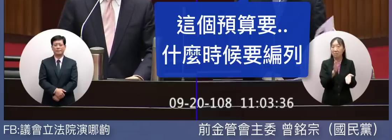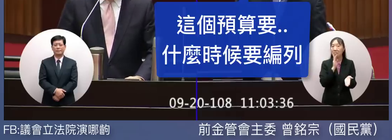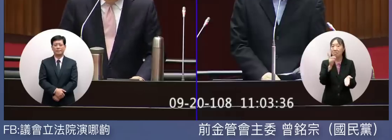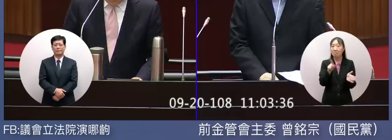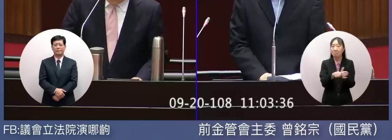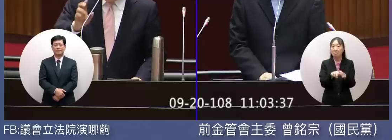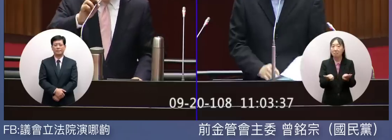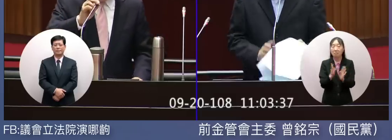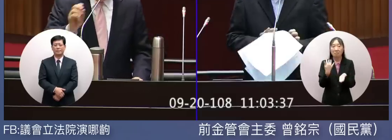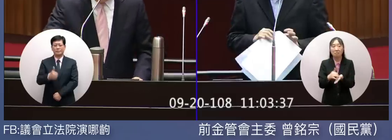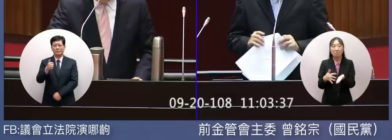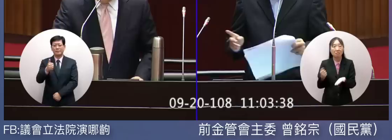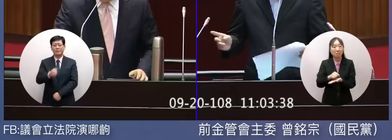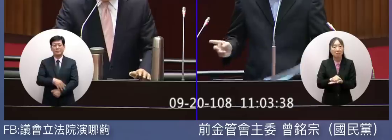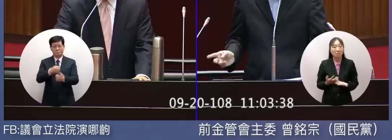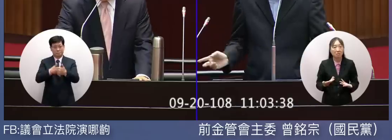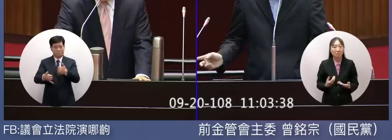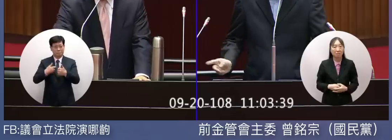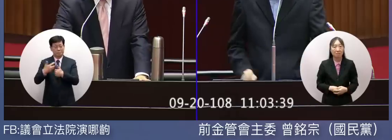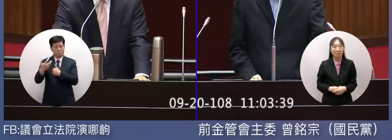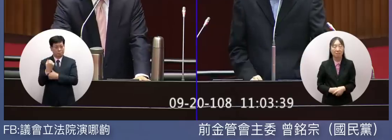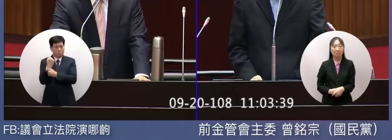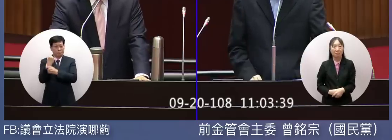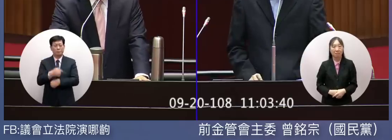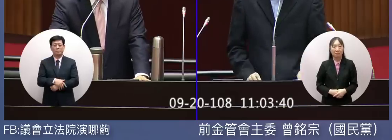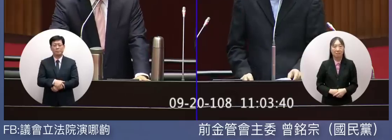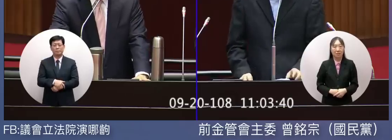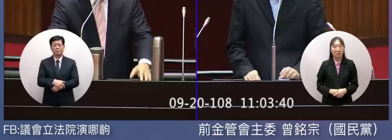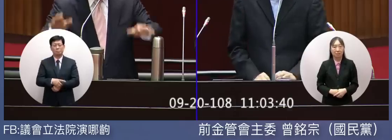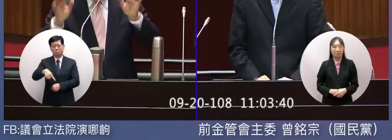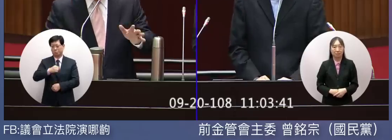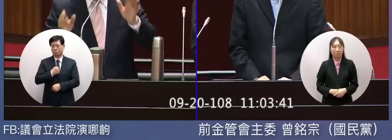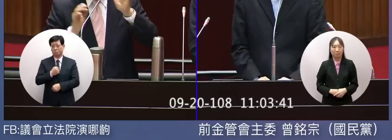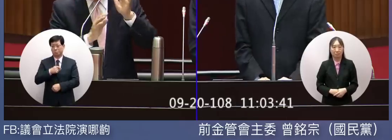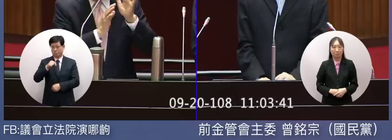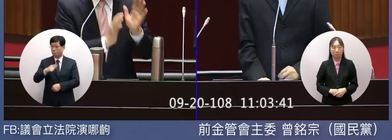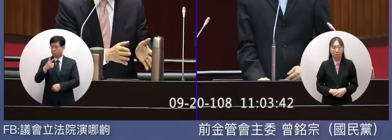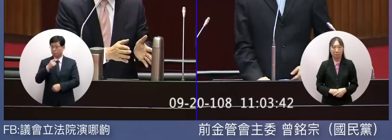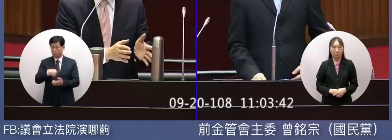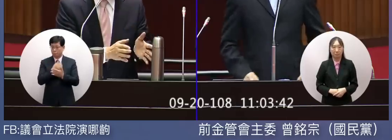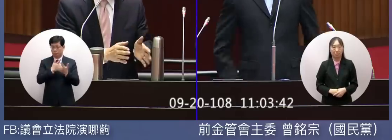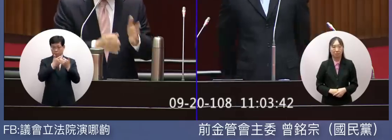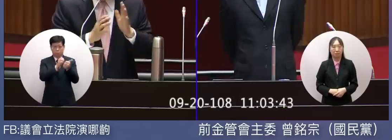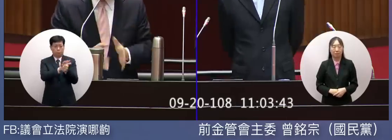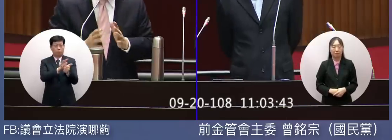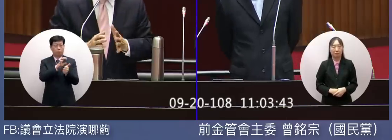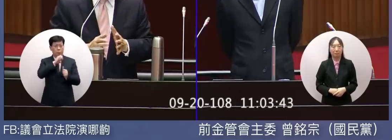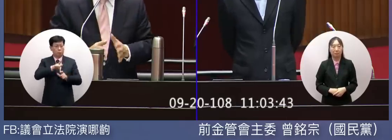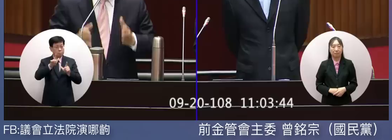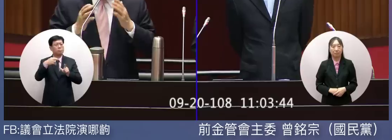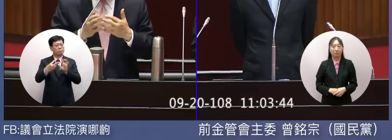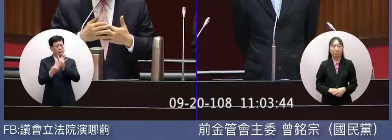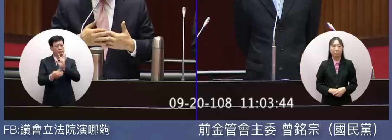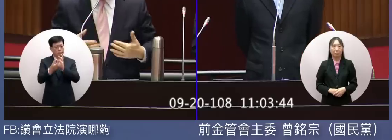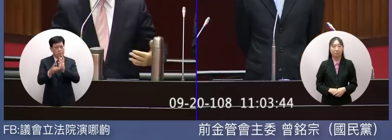列？ 啊，谢谢委员的支持。我们都知道，这个不只是为屏东，我要进一步